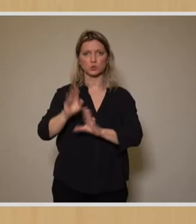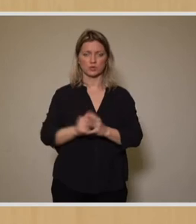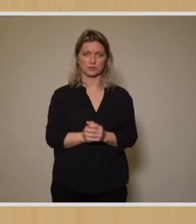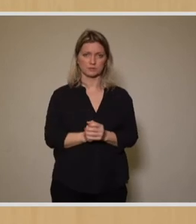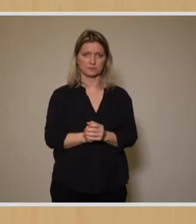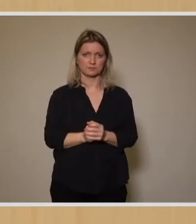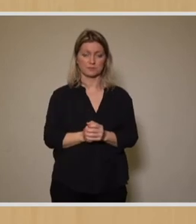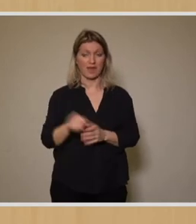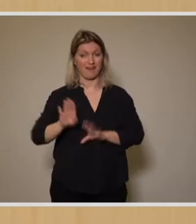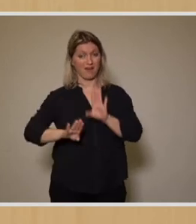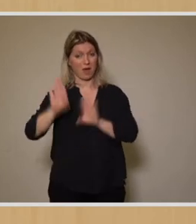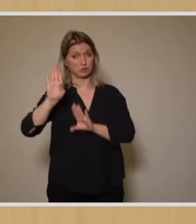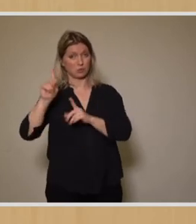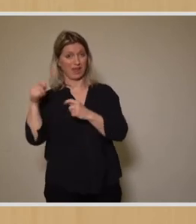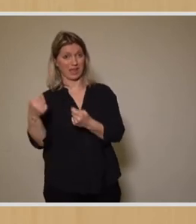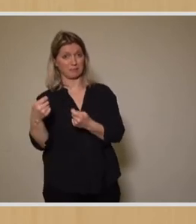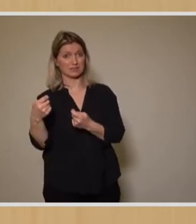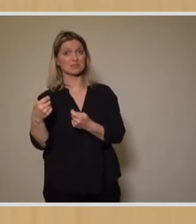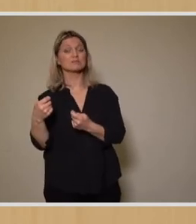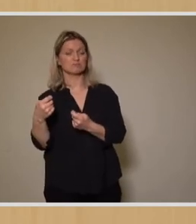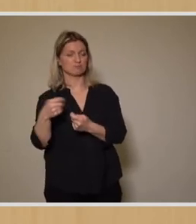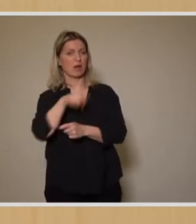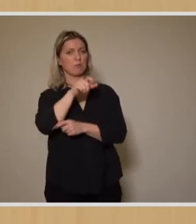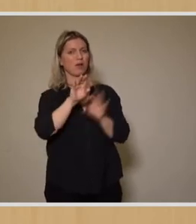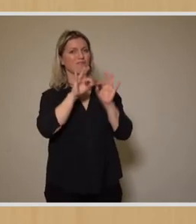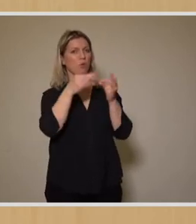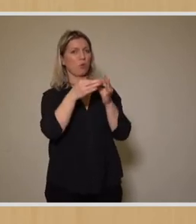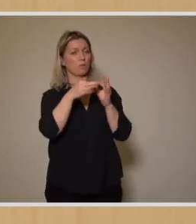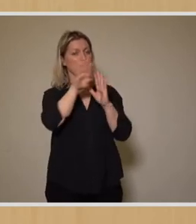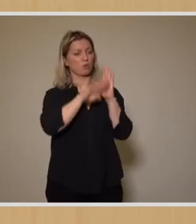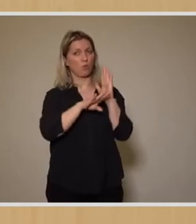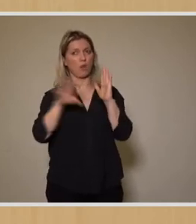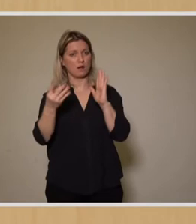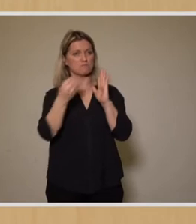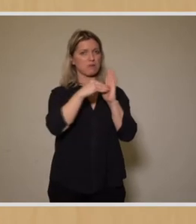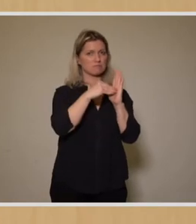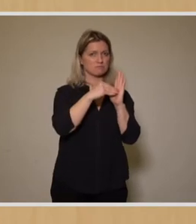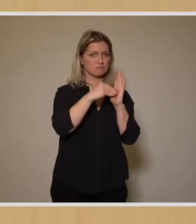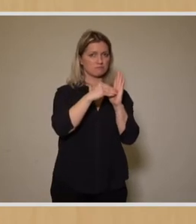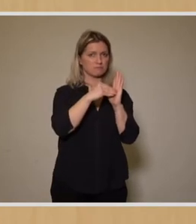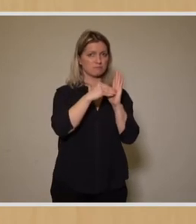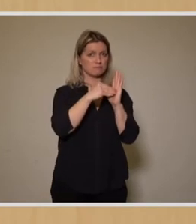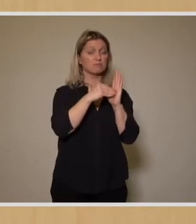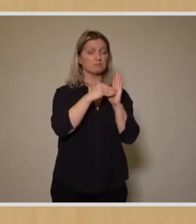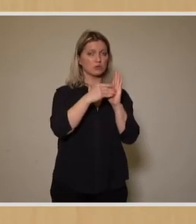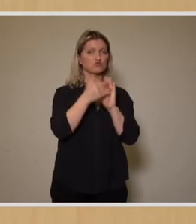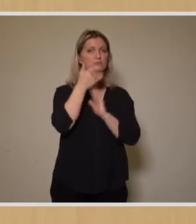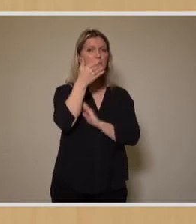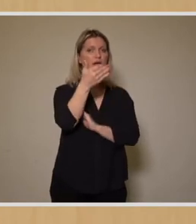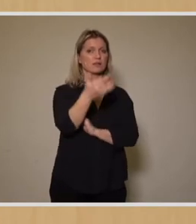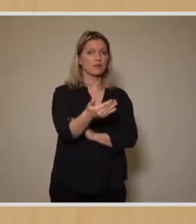die Abstimmungsergebnisse werden im Protokoll des Bürgerforums vermerkt und anschließend werden sie bei